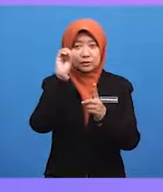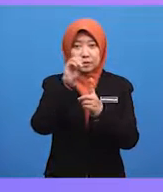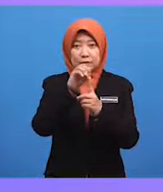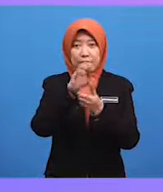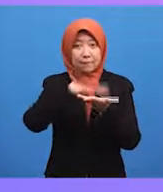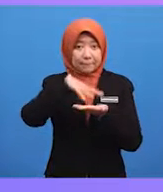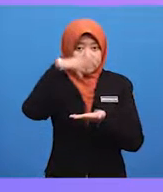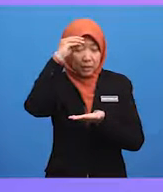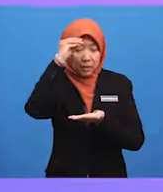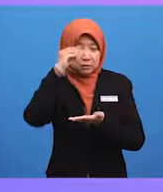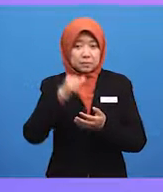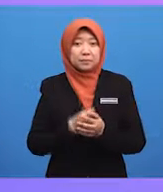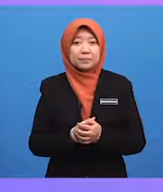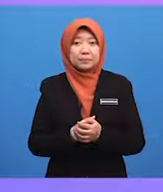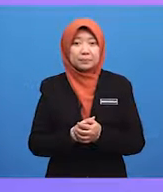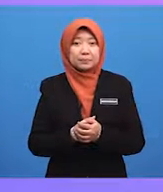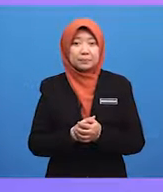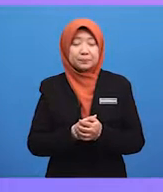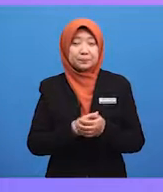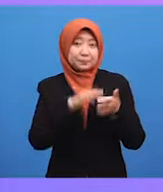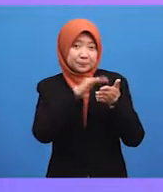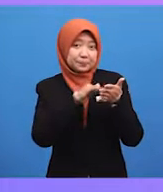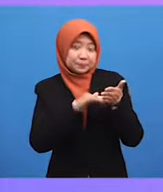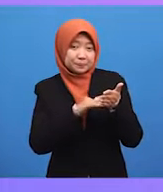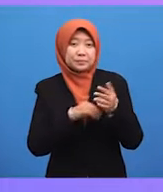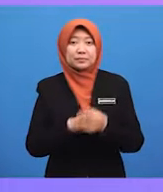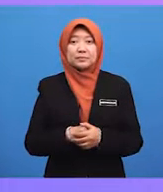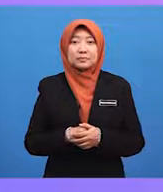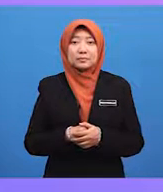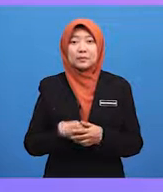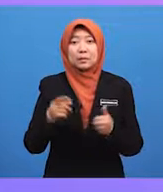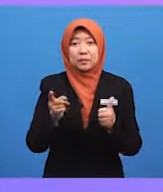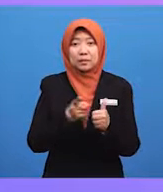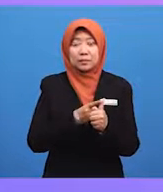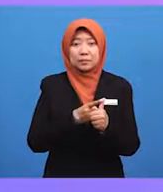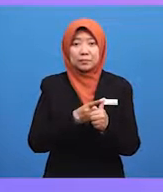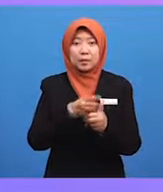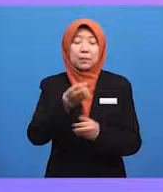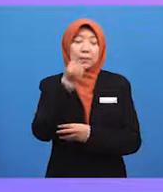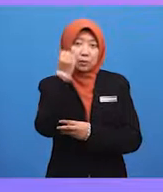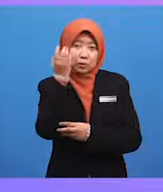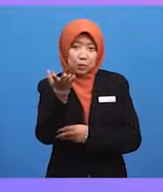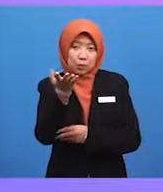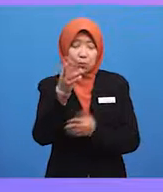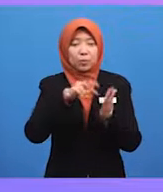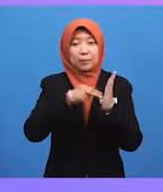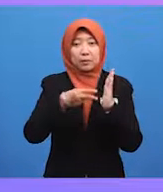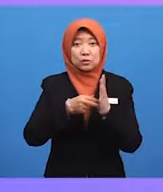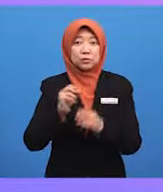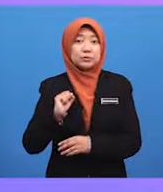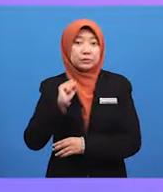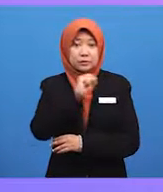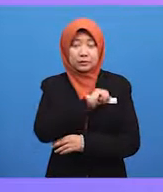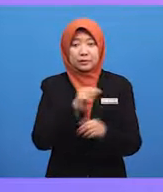pembelajaran pada hari ini adalah seperti berikut. Yang pertama, menyatakan pengertian syirik